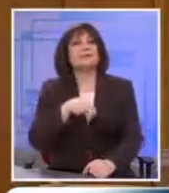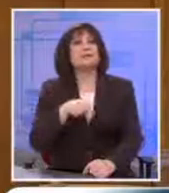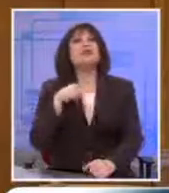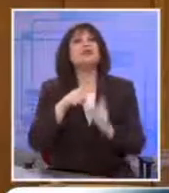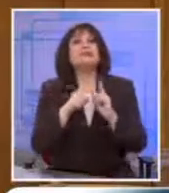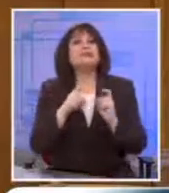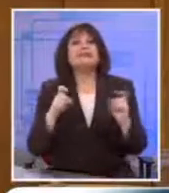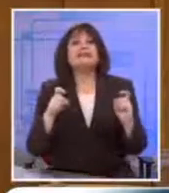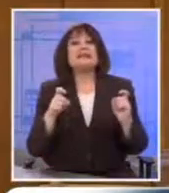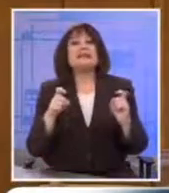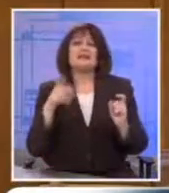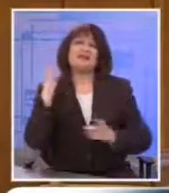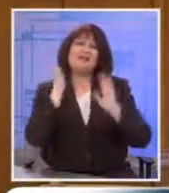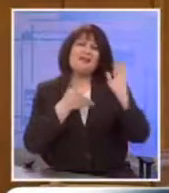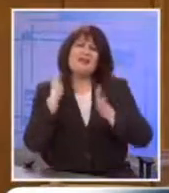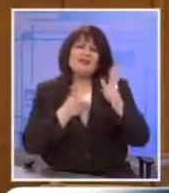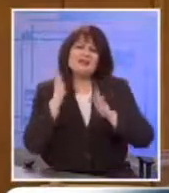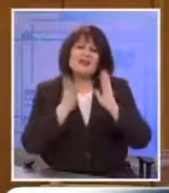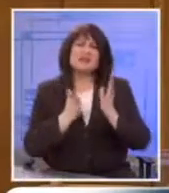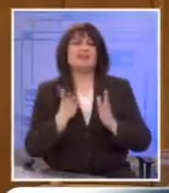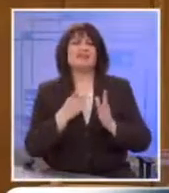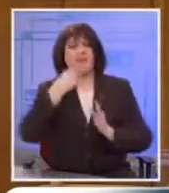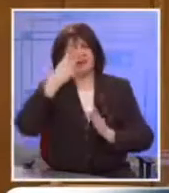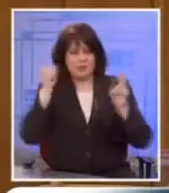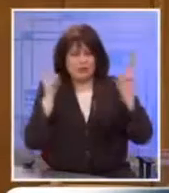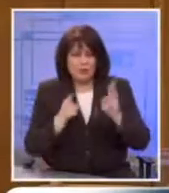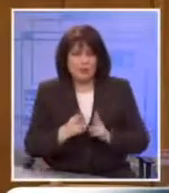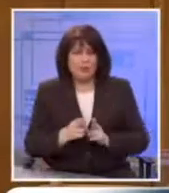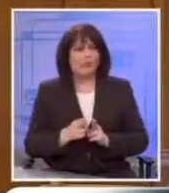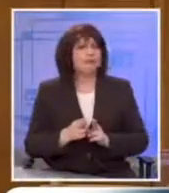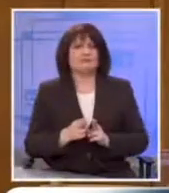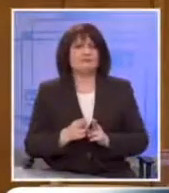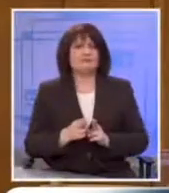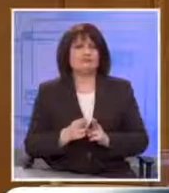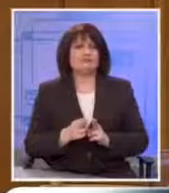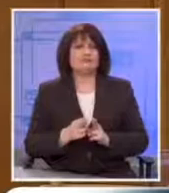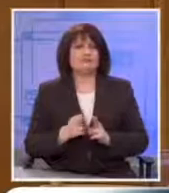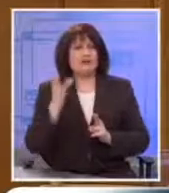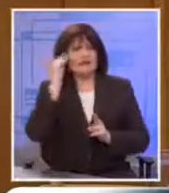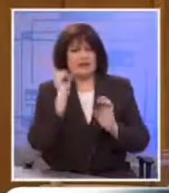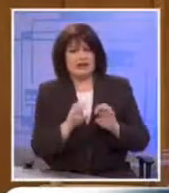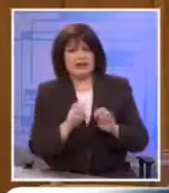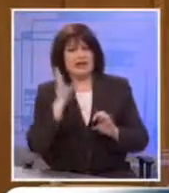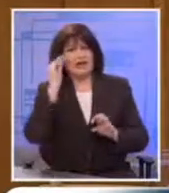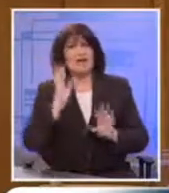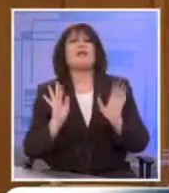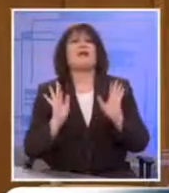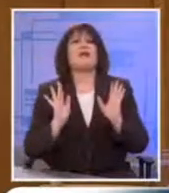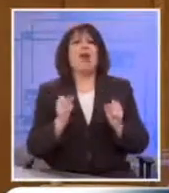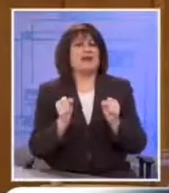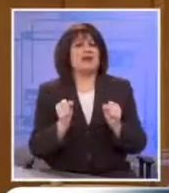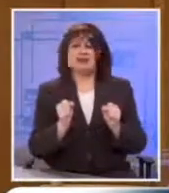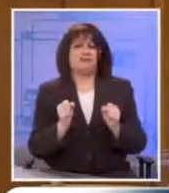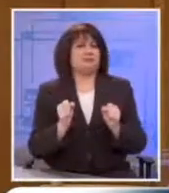φυλακές εξόντωσης των ανθρώπων, περιστολής των δικαιωμάτων, καμία σχέση με το σοφρονισμό και καμία σχέση ουσιαστικά με την